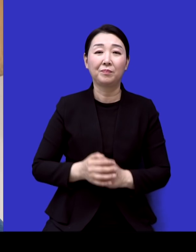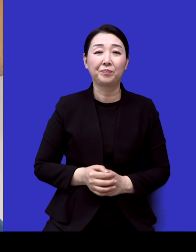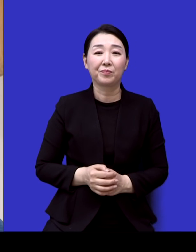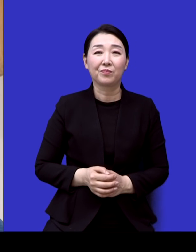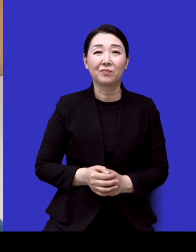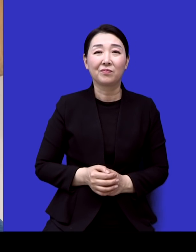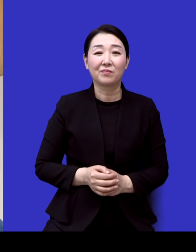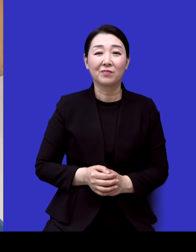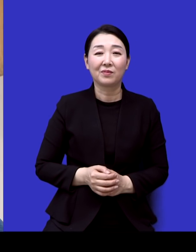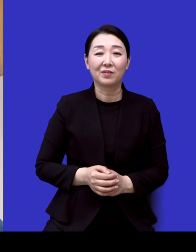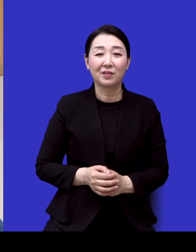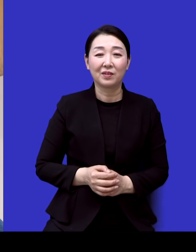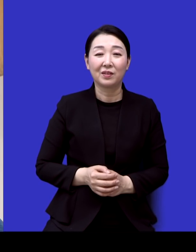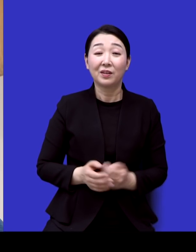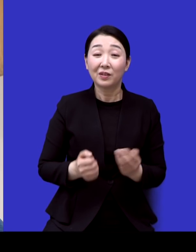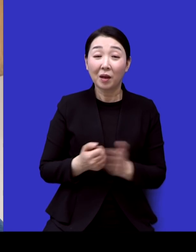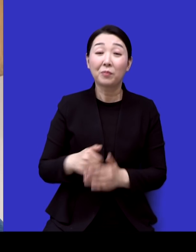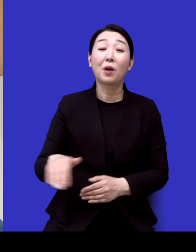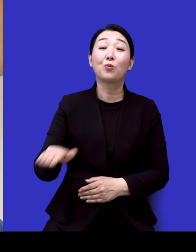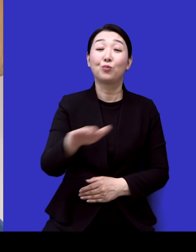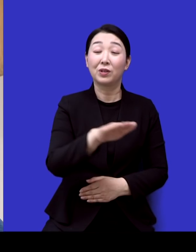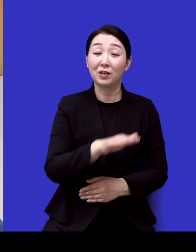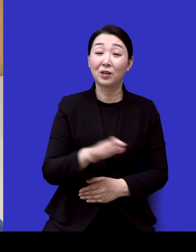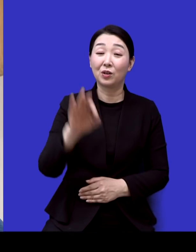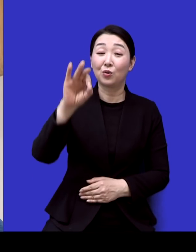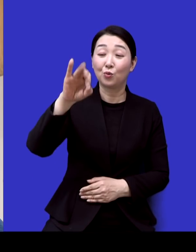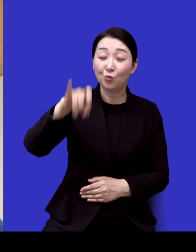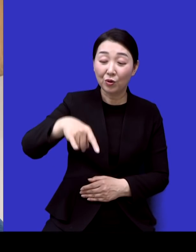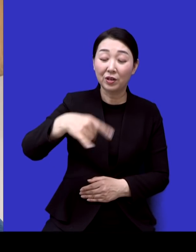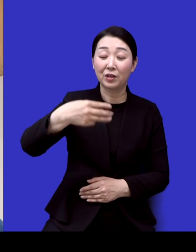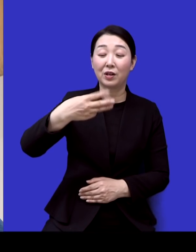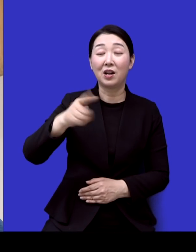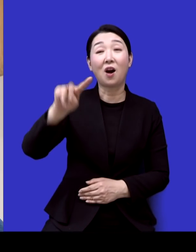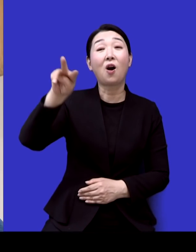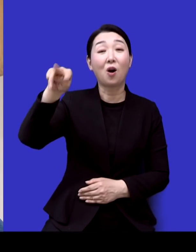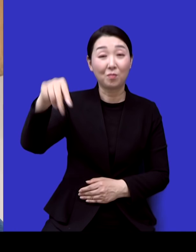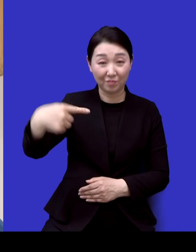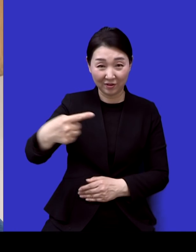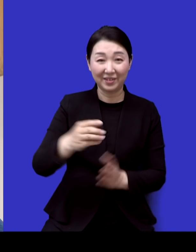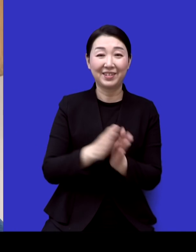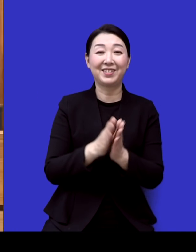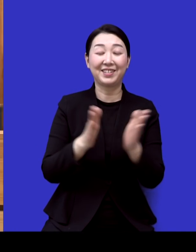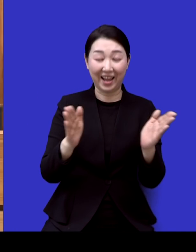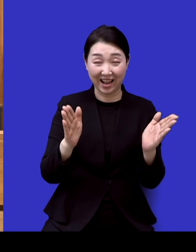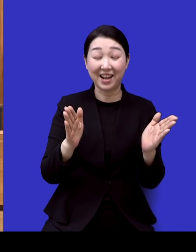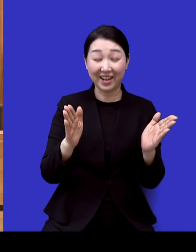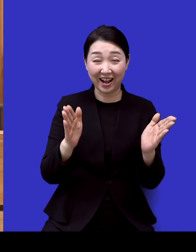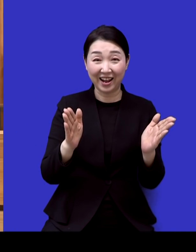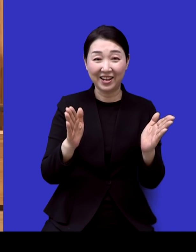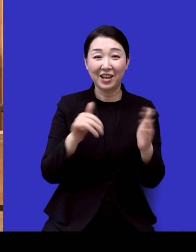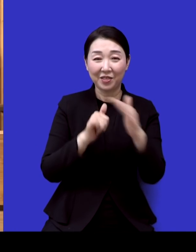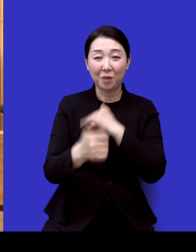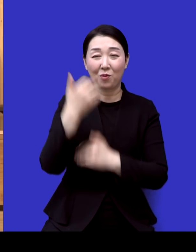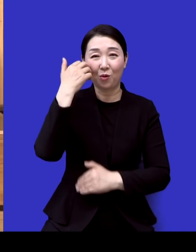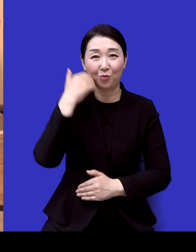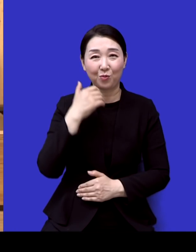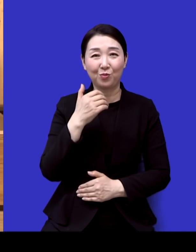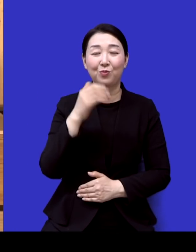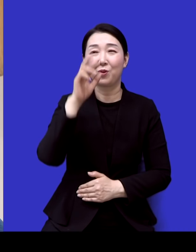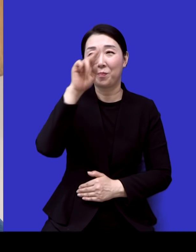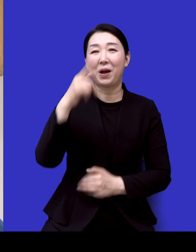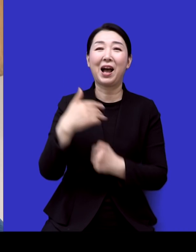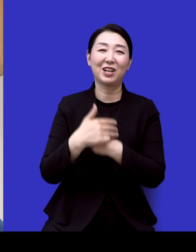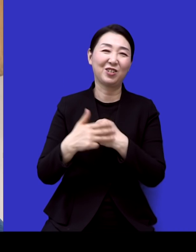저희가 잘 아는 윌러브라는 팀이 시작됐죠. 그 은총이 형이 윌러브를 시작한 박은총 대표님이세요. 네,